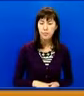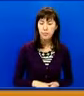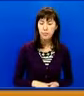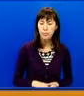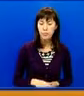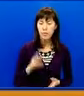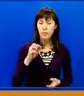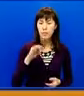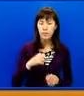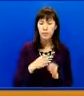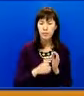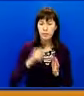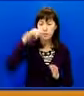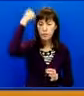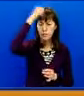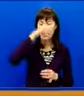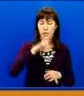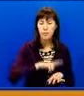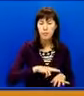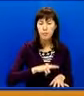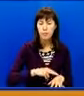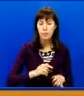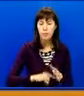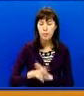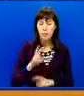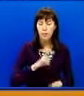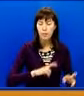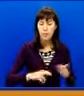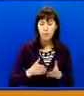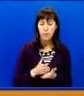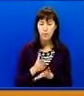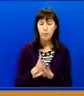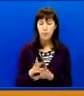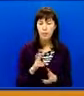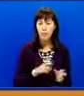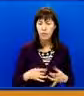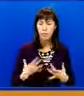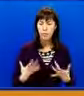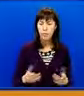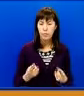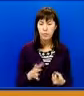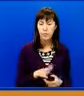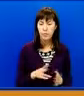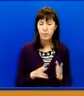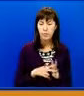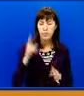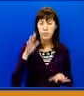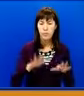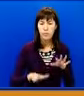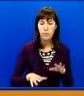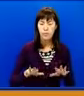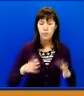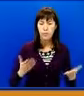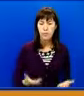В марте 2017 года городские полицейские в ходе проведения целенаправленных оперативных мероприятий задержали 8 подозреваемых,